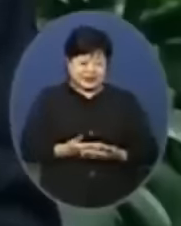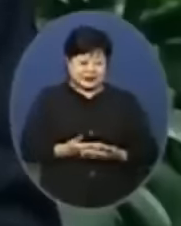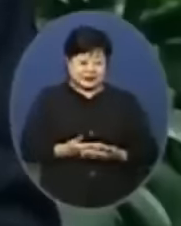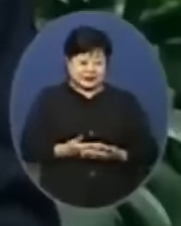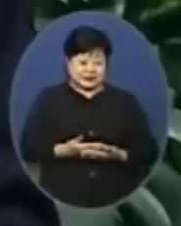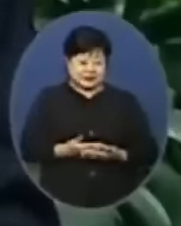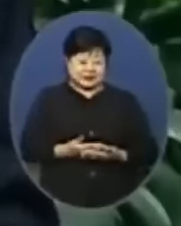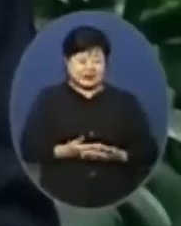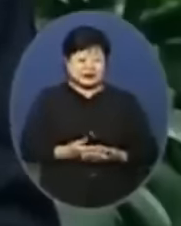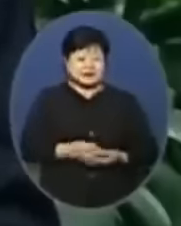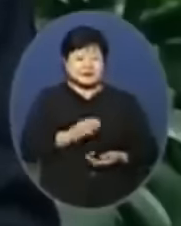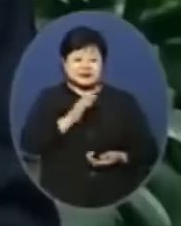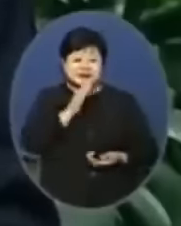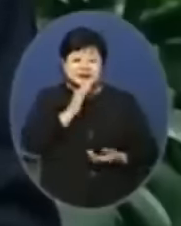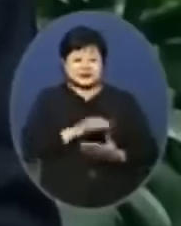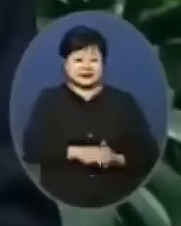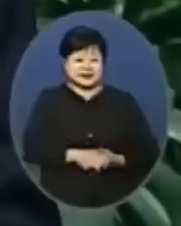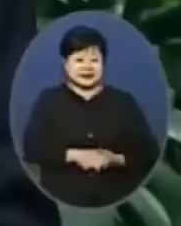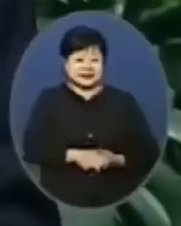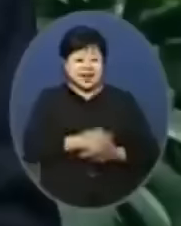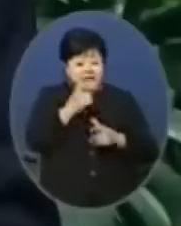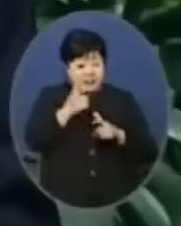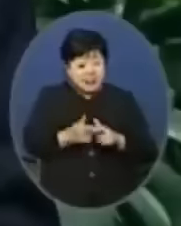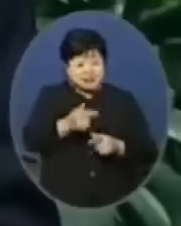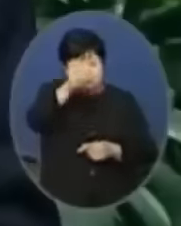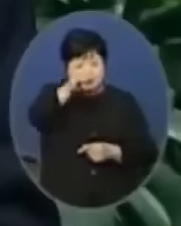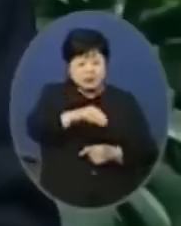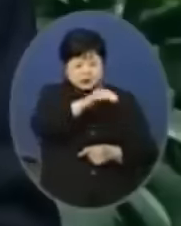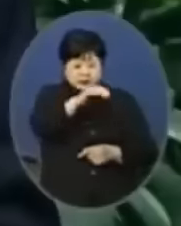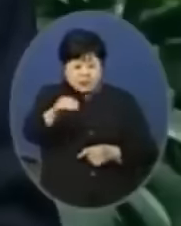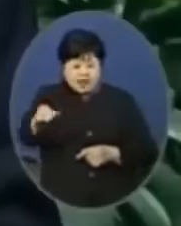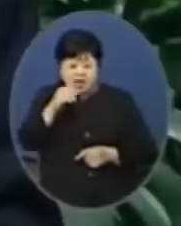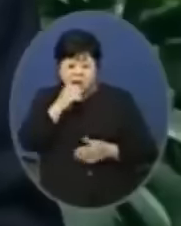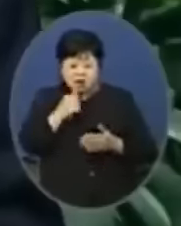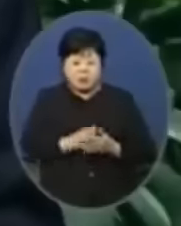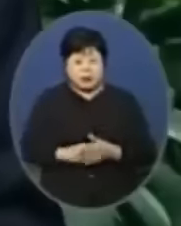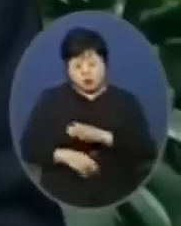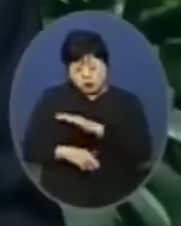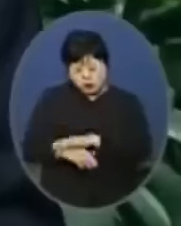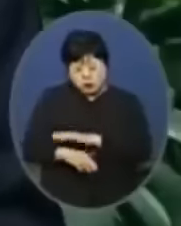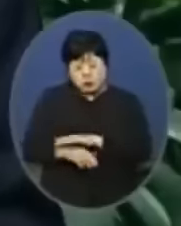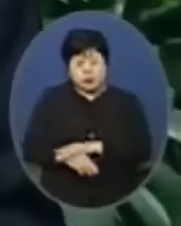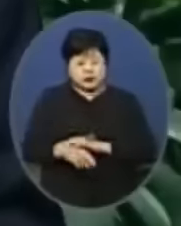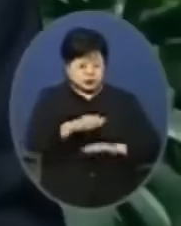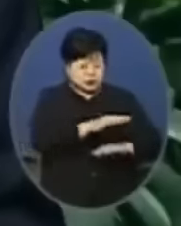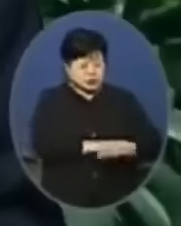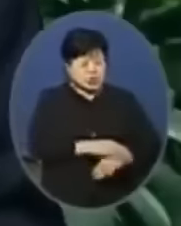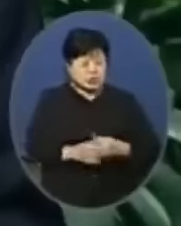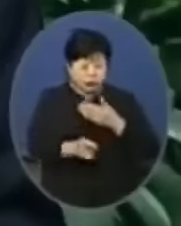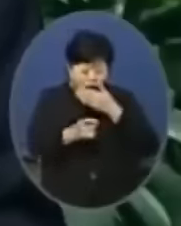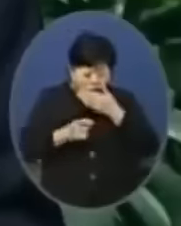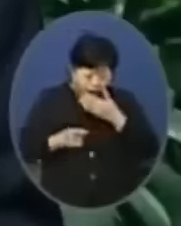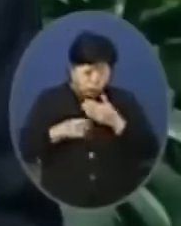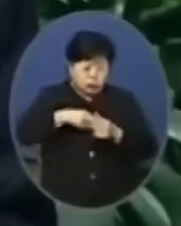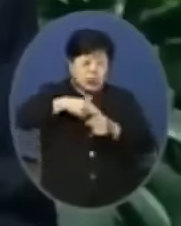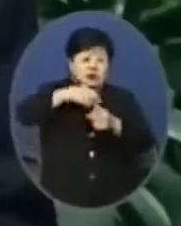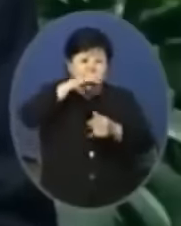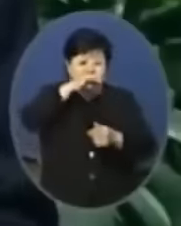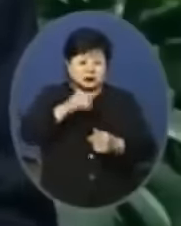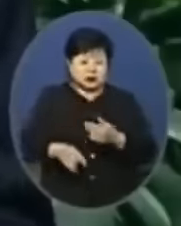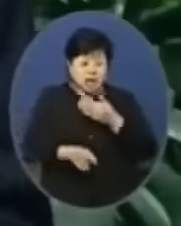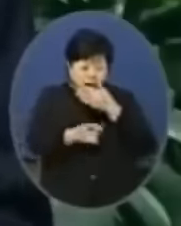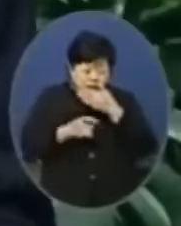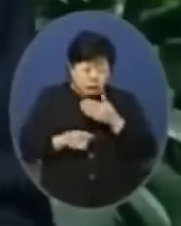아유 그렇게 값싸게 줄 수 있냐. 예수님 십자가에 목할 때 우편 제 앞에는 강도가 달려있으신데 그